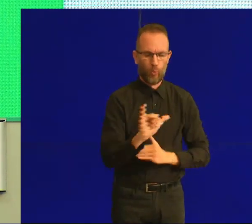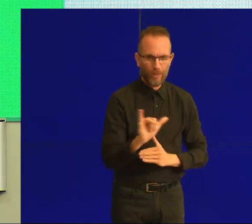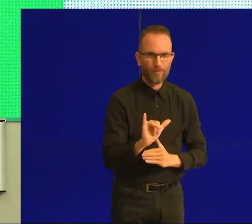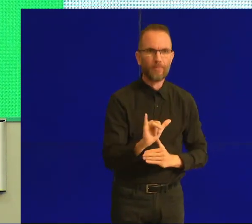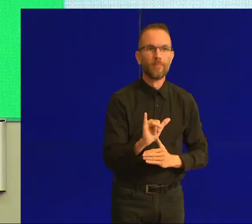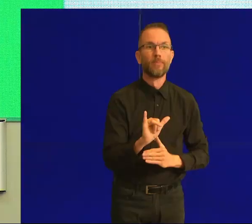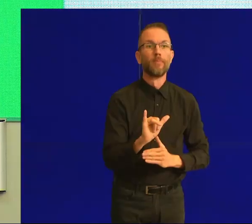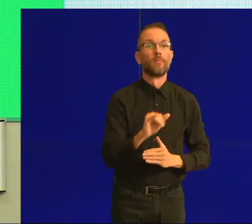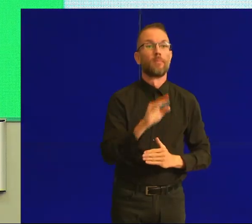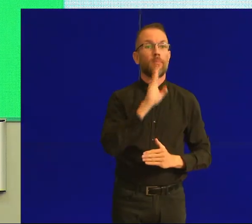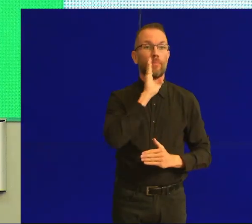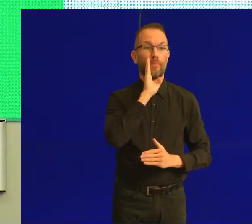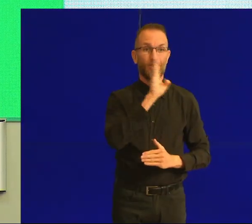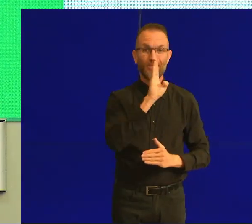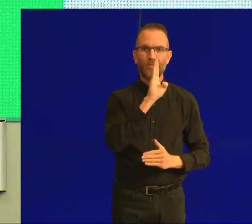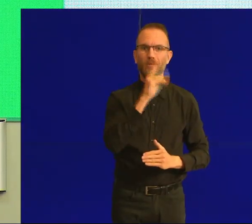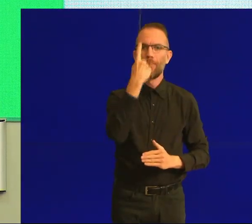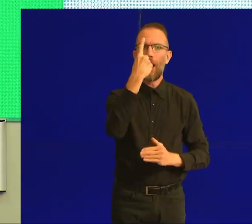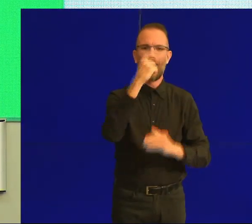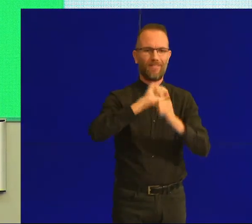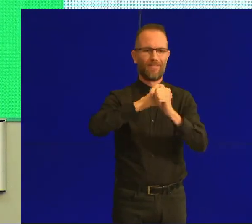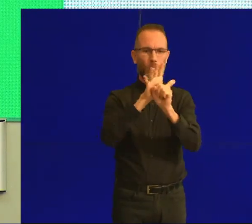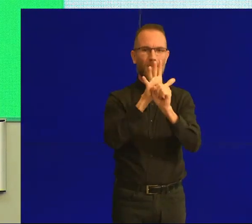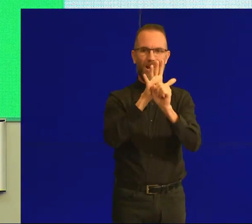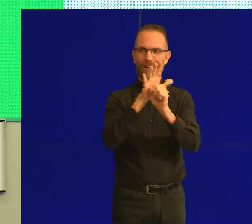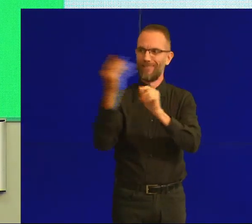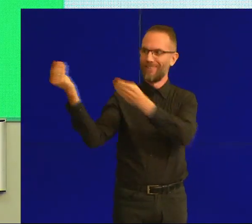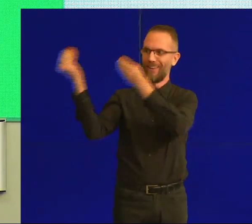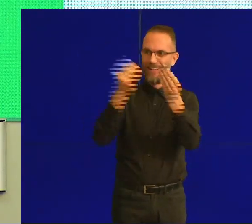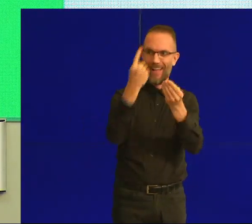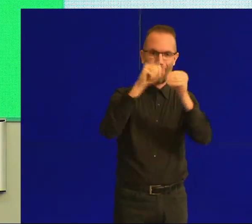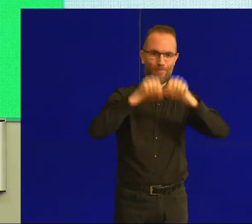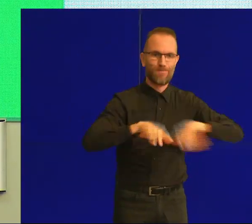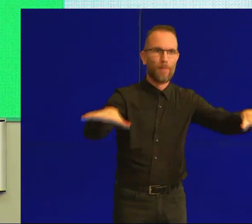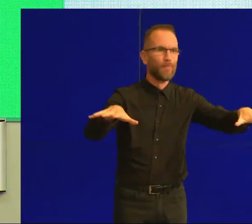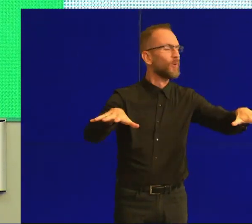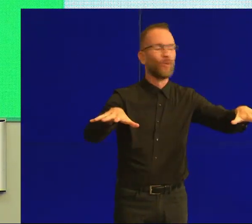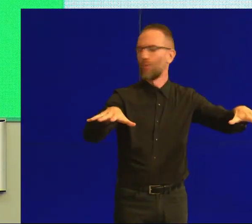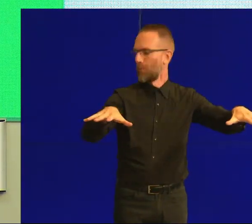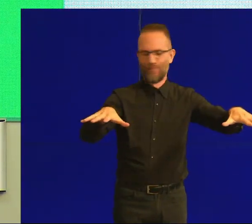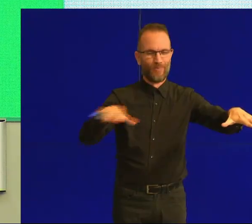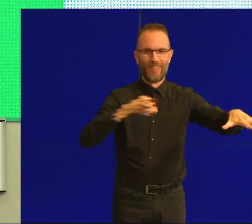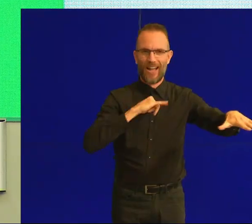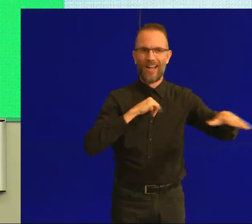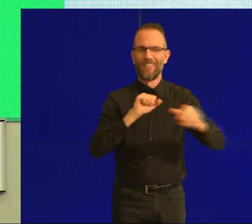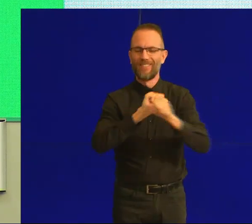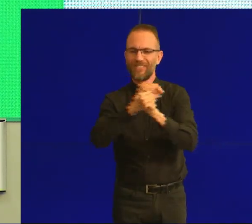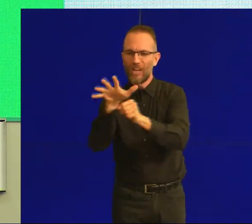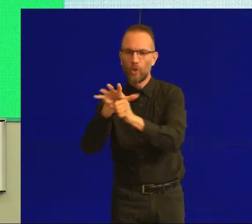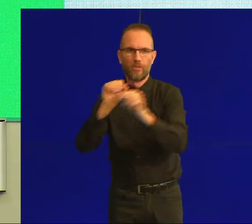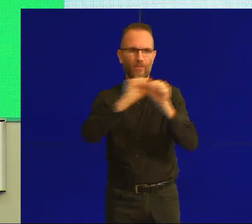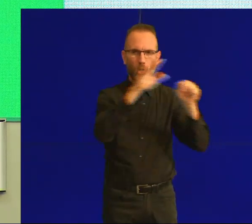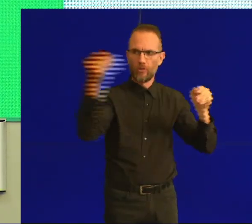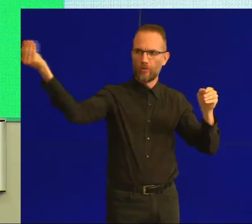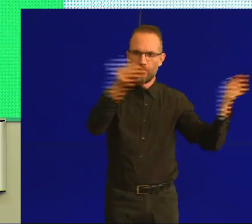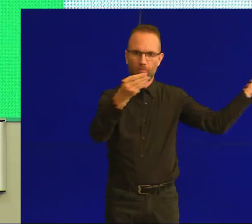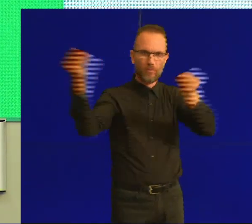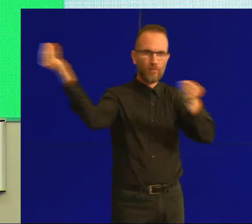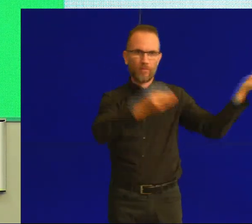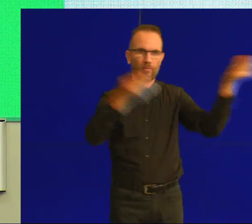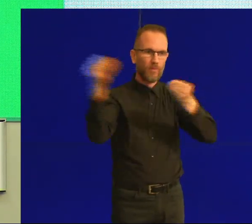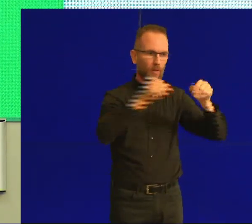seul endroit mais à une multitude d'endroits différents et c'est à ce moment là que il y a eu de transmission